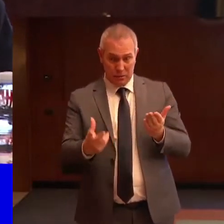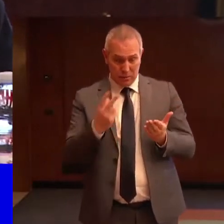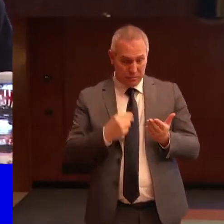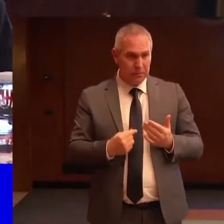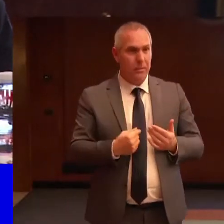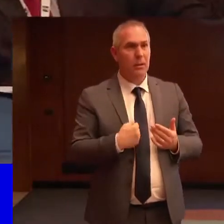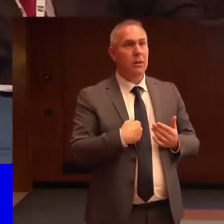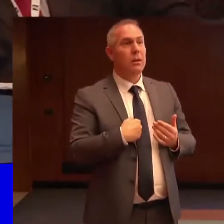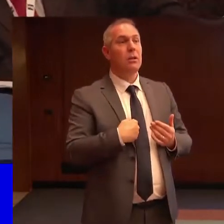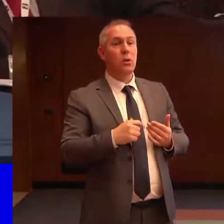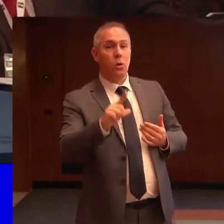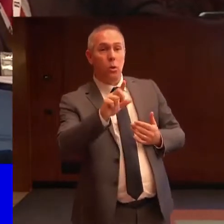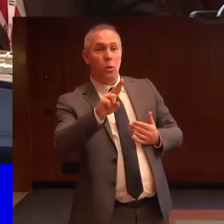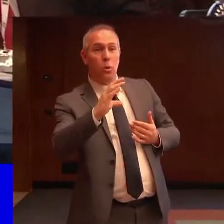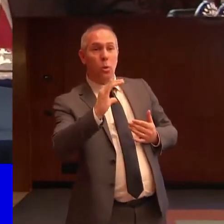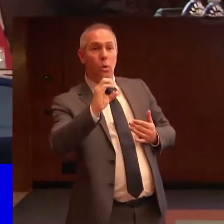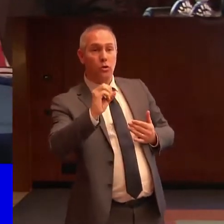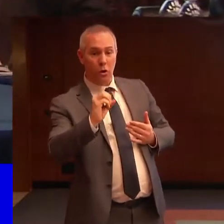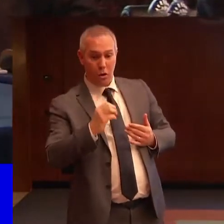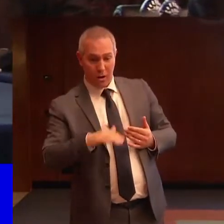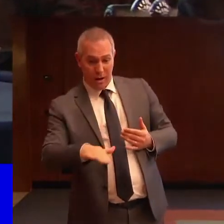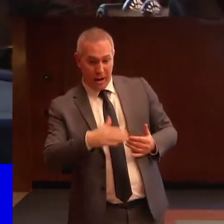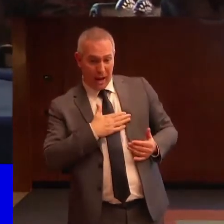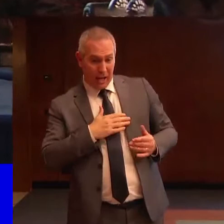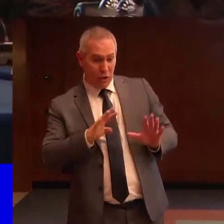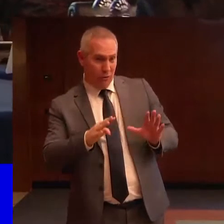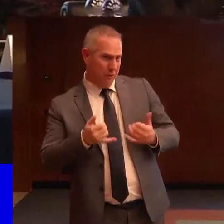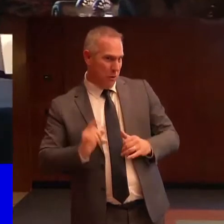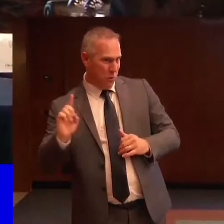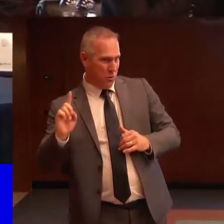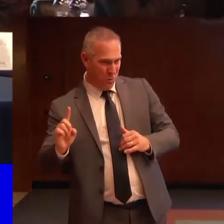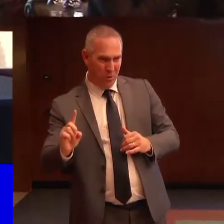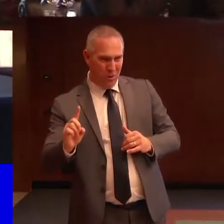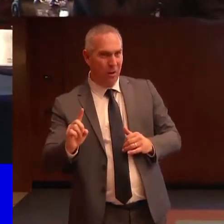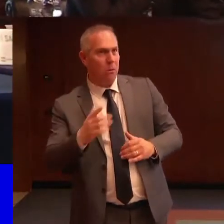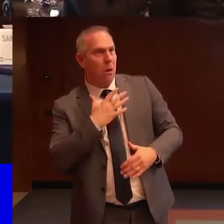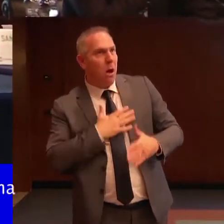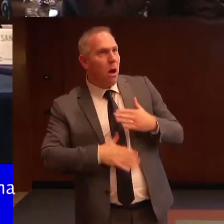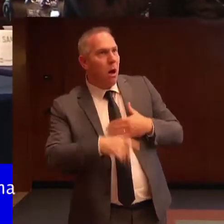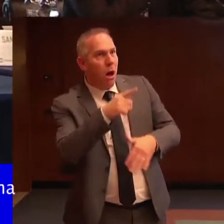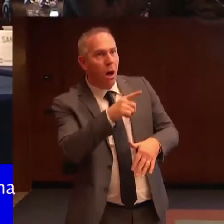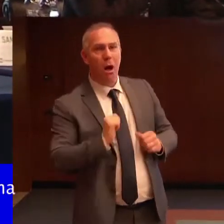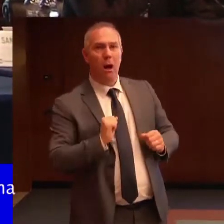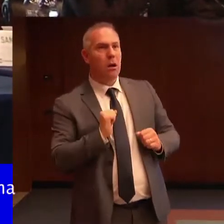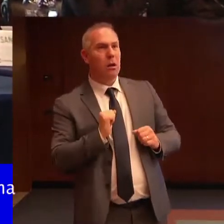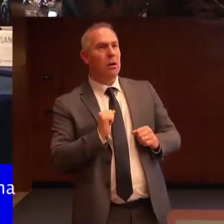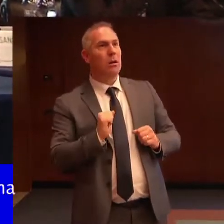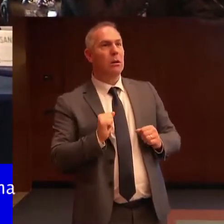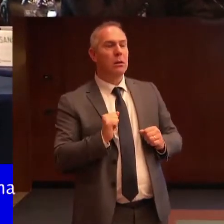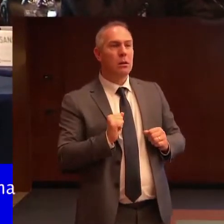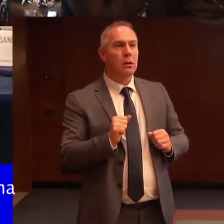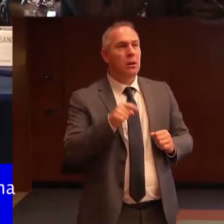puntata è piaciuta a Lucio di 9 anni, suo figlio, uno dei 3. Lucio ha colto e apprezzato la voglia di fare di Rick, la